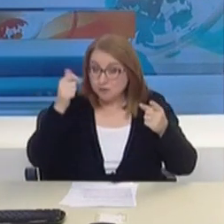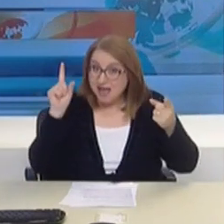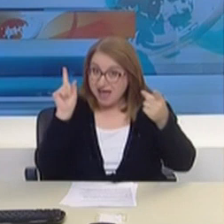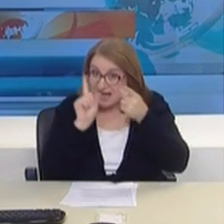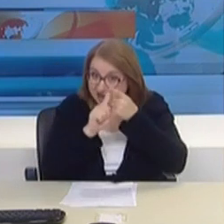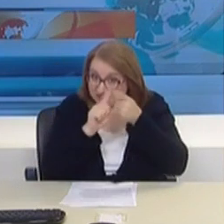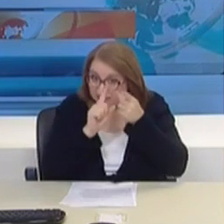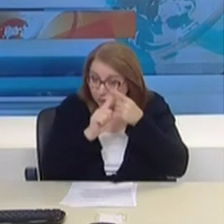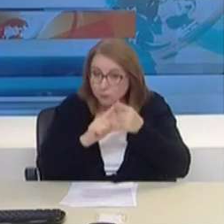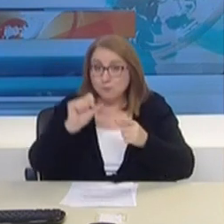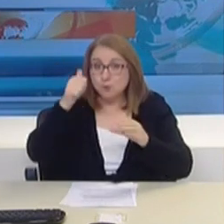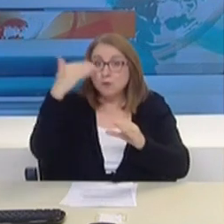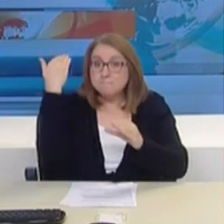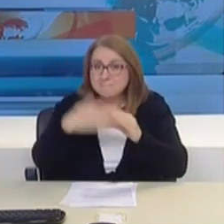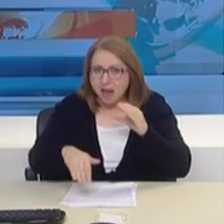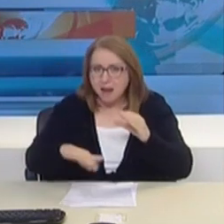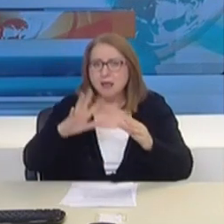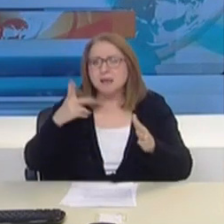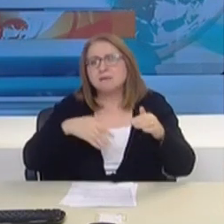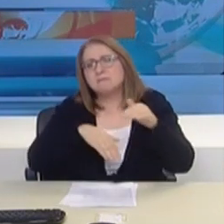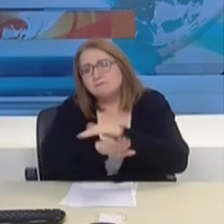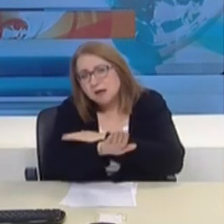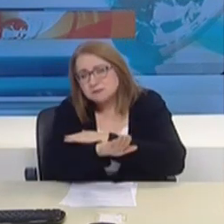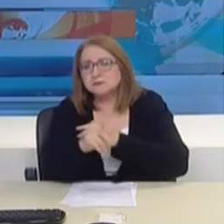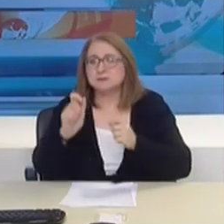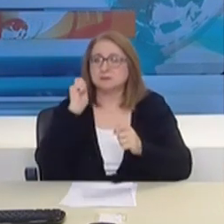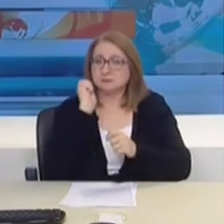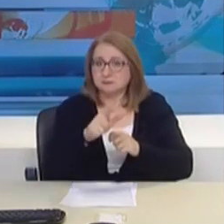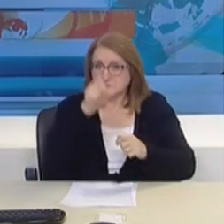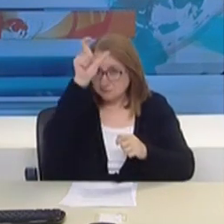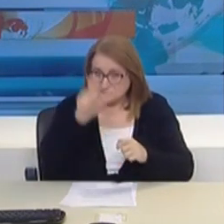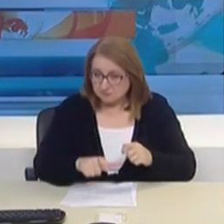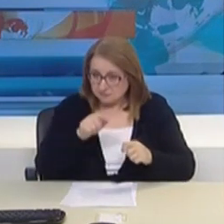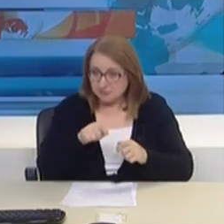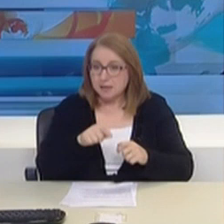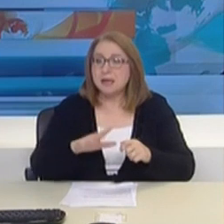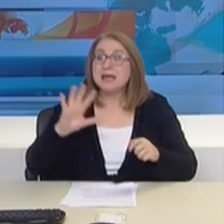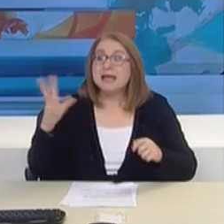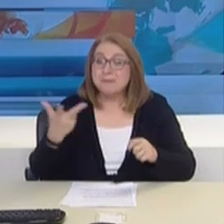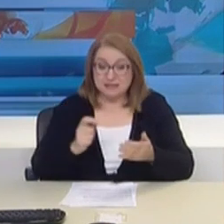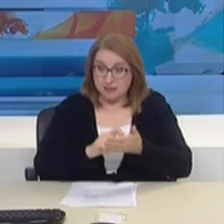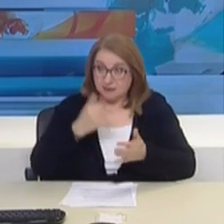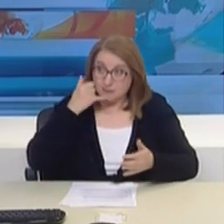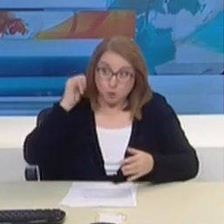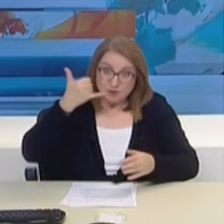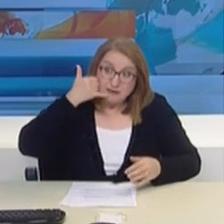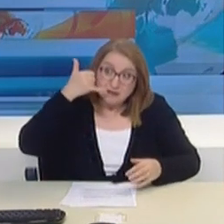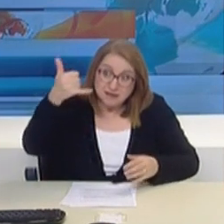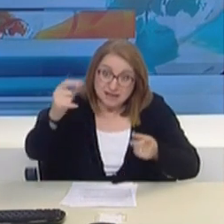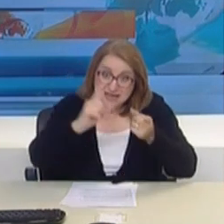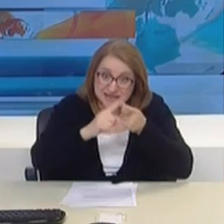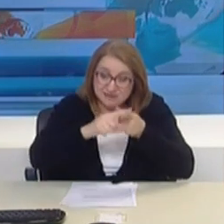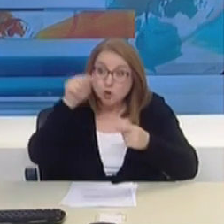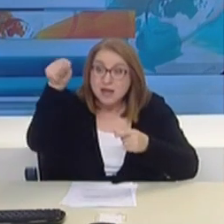θα πιστοποιείται με email ή επιστολή της δημόσιας υπηρεσίας προς τον πολίτη που θα δεχτεί. Επίσης,